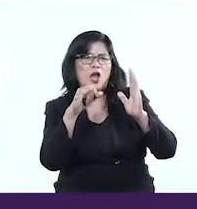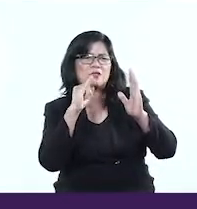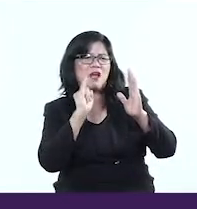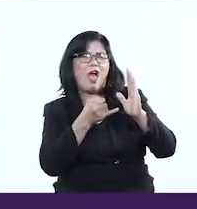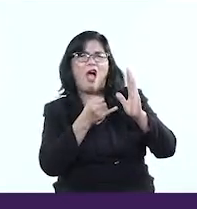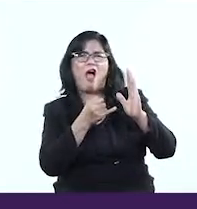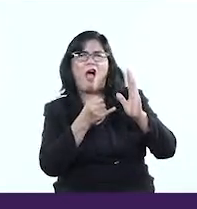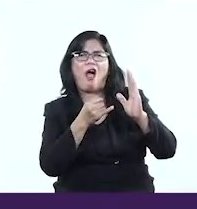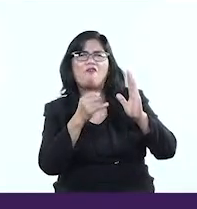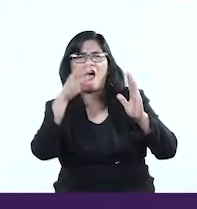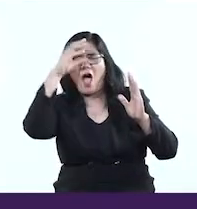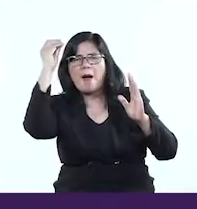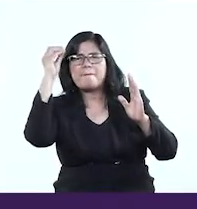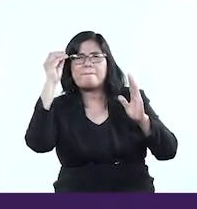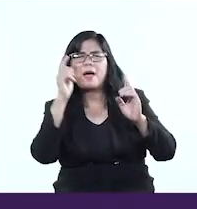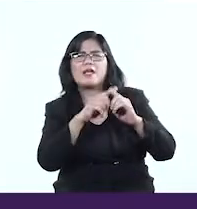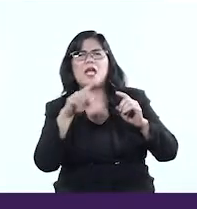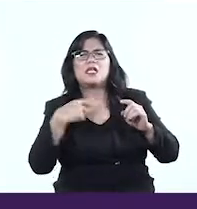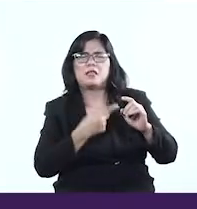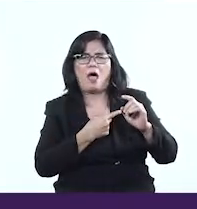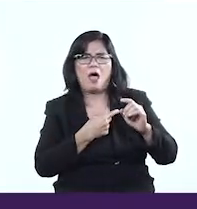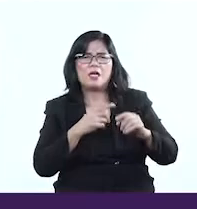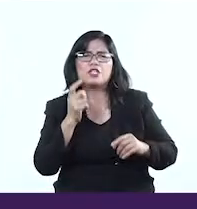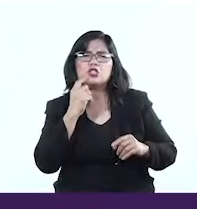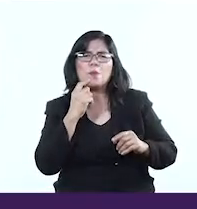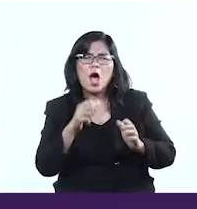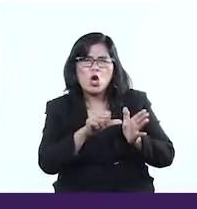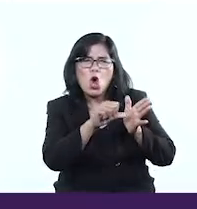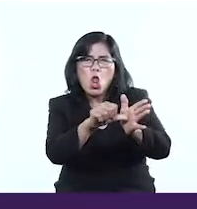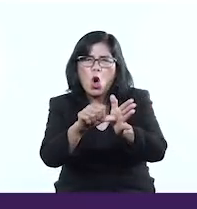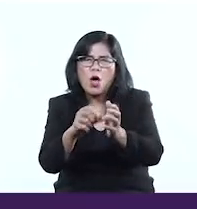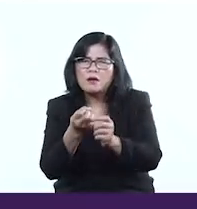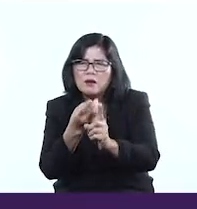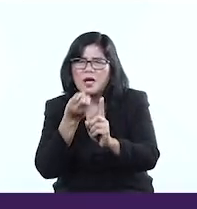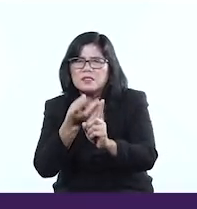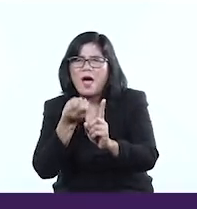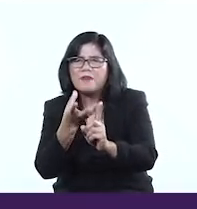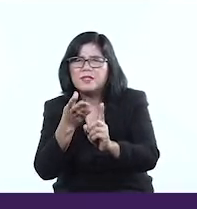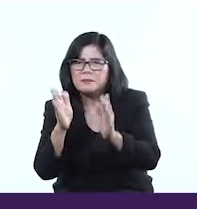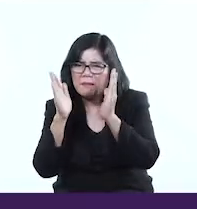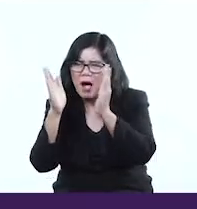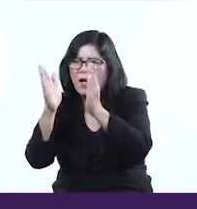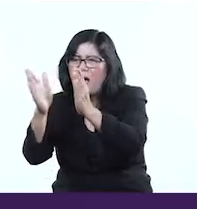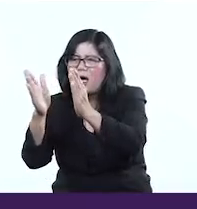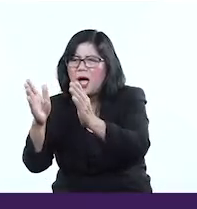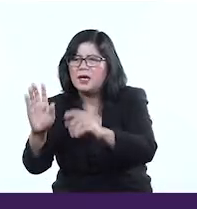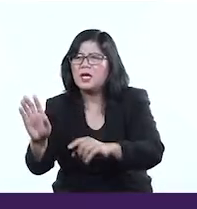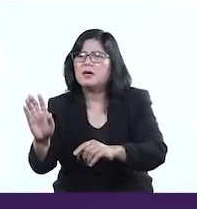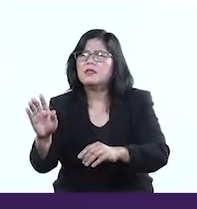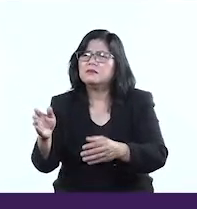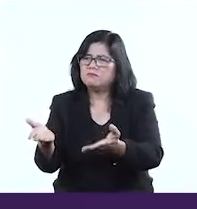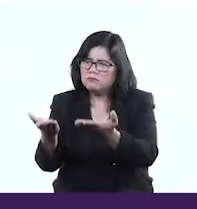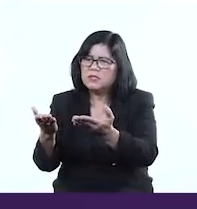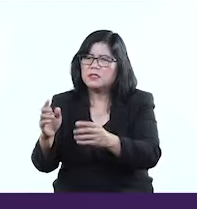dan 10 Kita udah coba berbuat pagerejo penolong itu panasnya hati kita coba mengarahkan kita coba hidup yang terbaik dalam